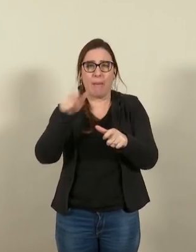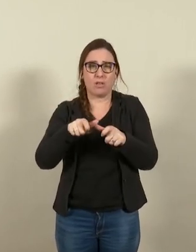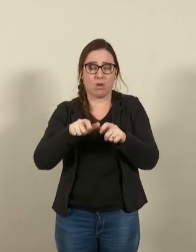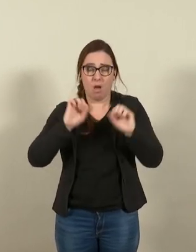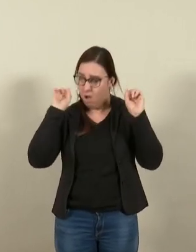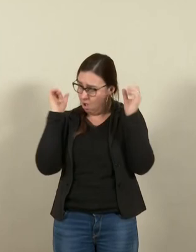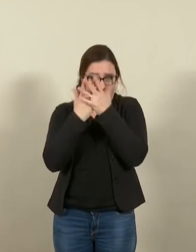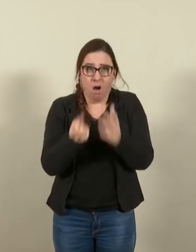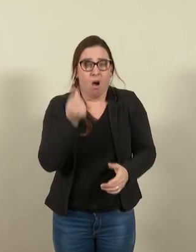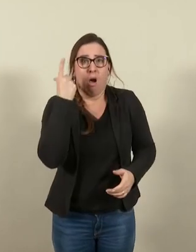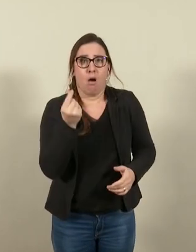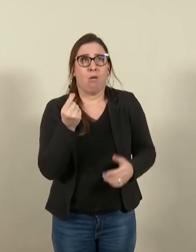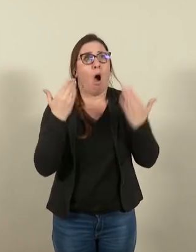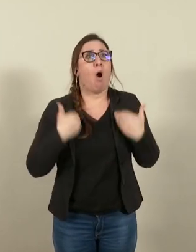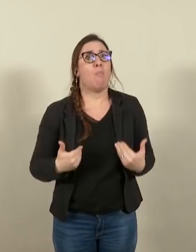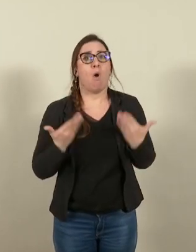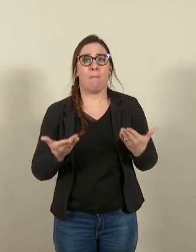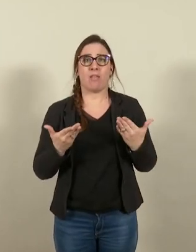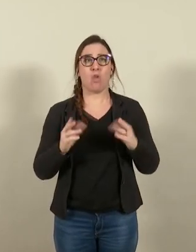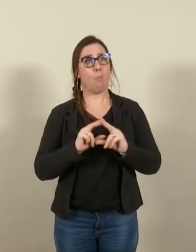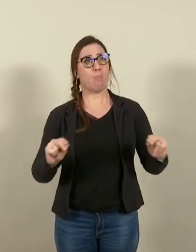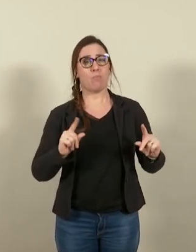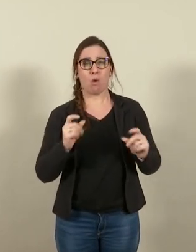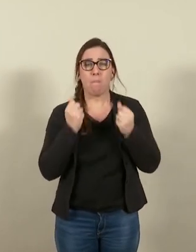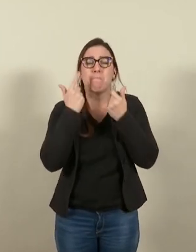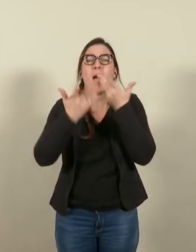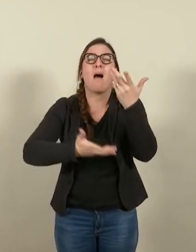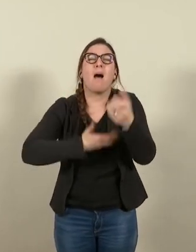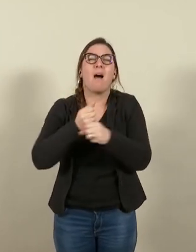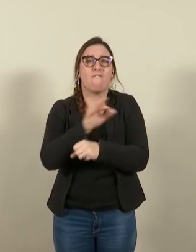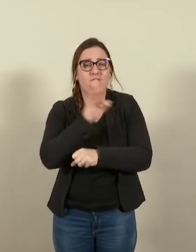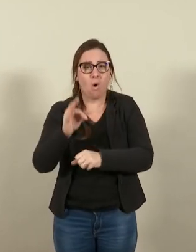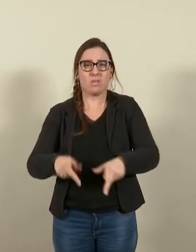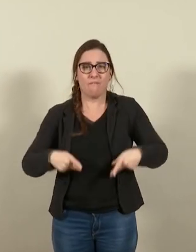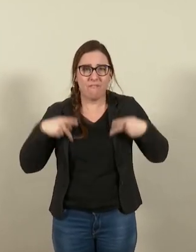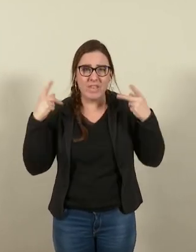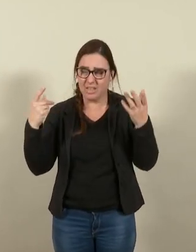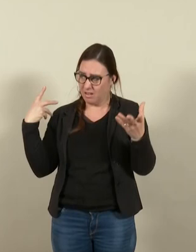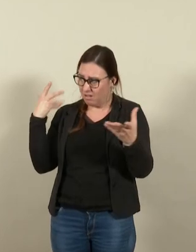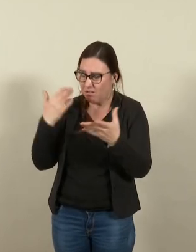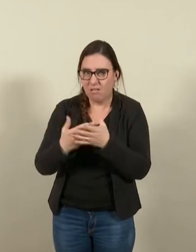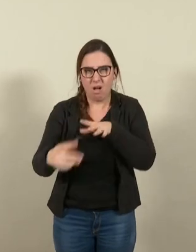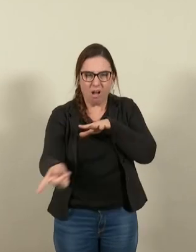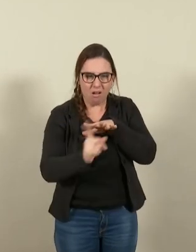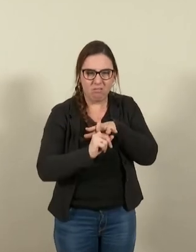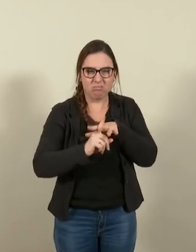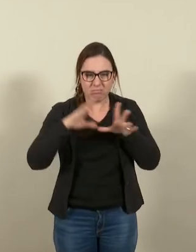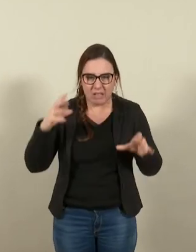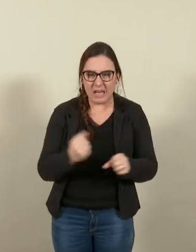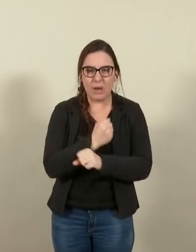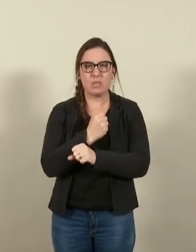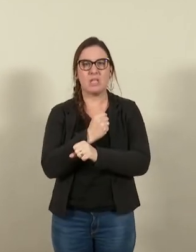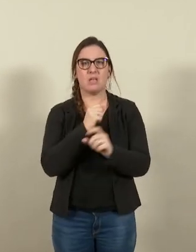lendemain malgré des années de vie en France malgré une insertion réussie dans la société